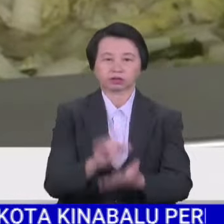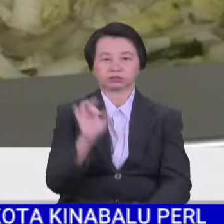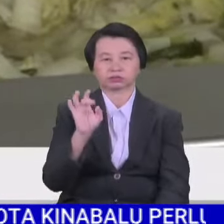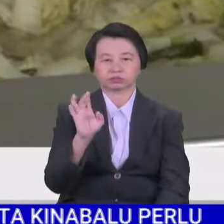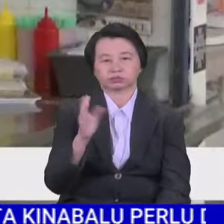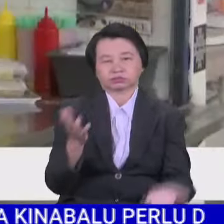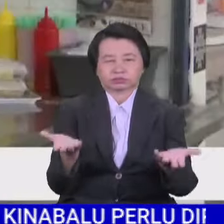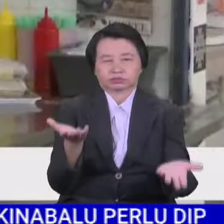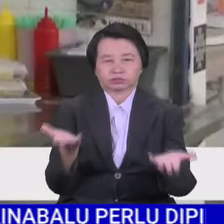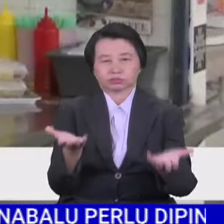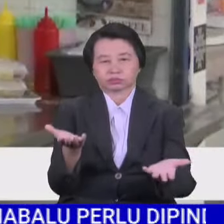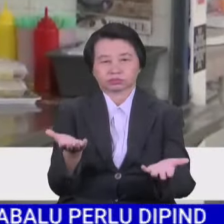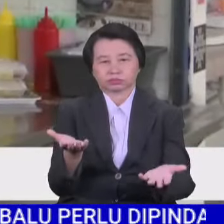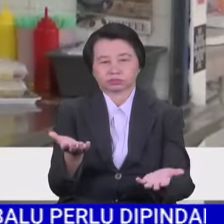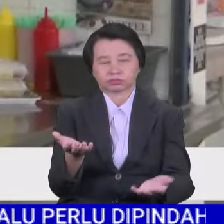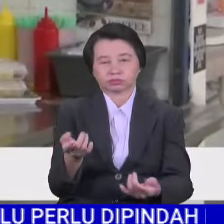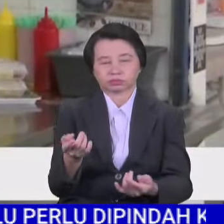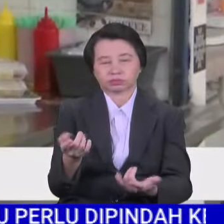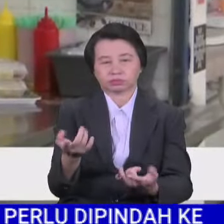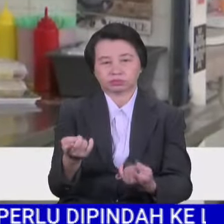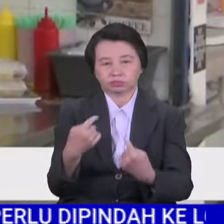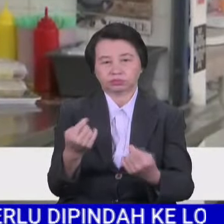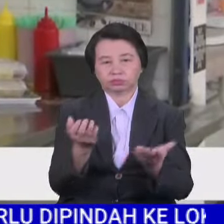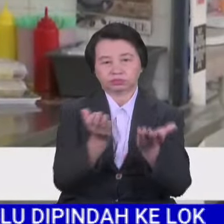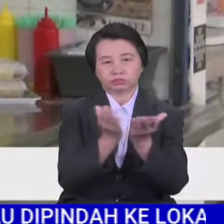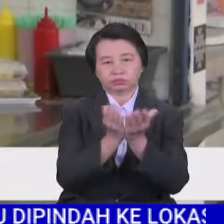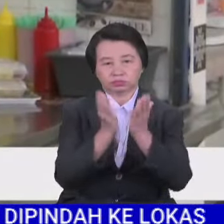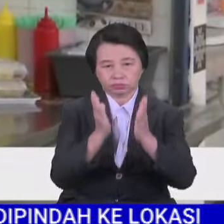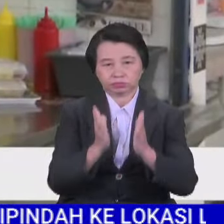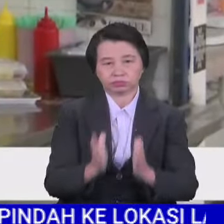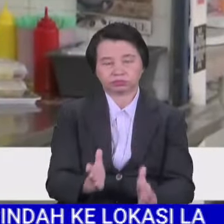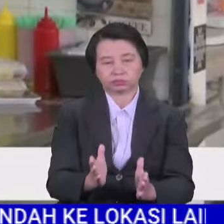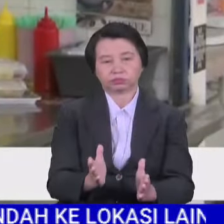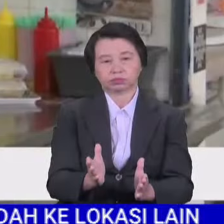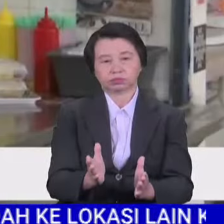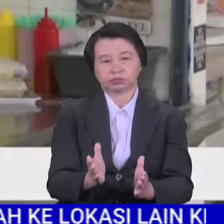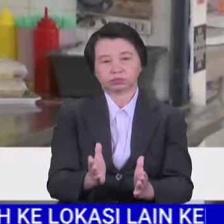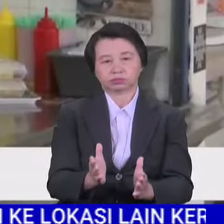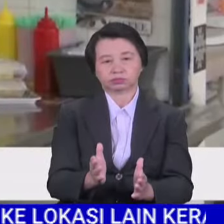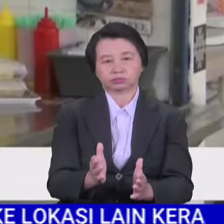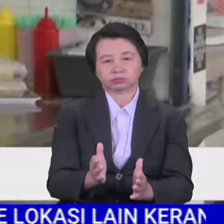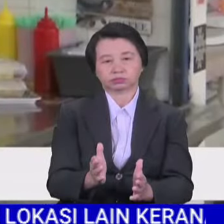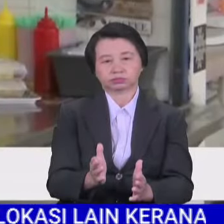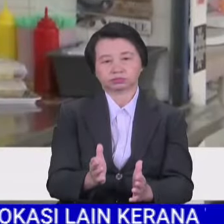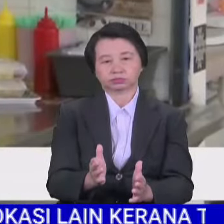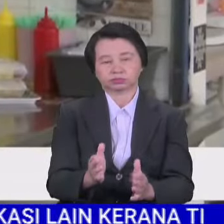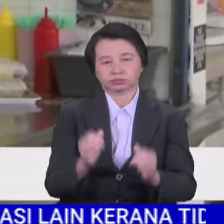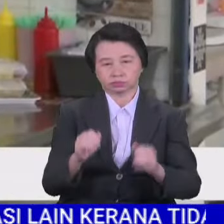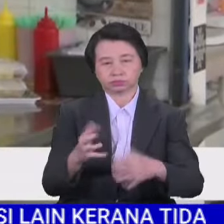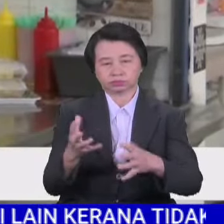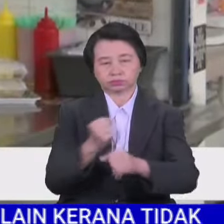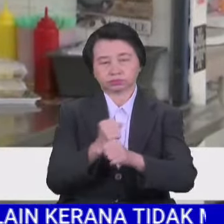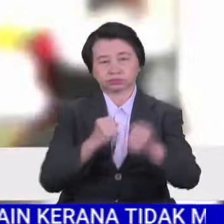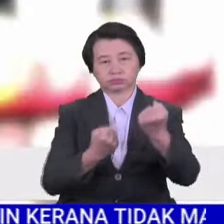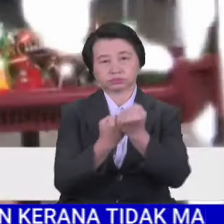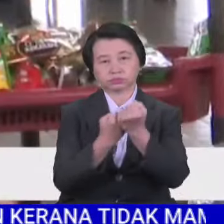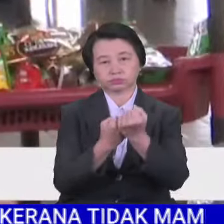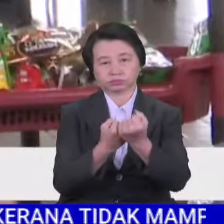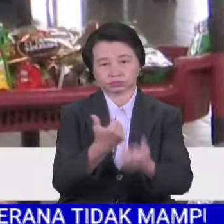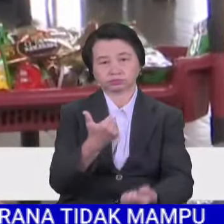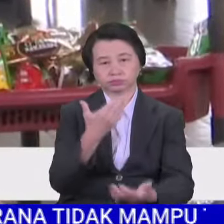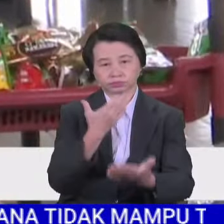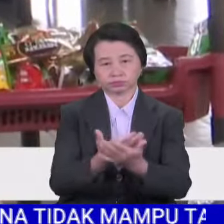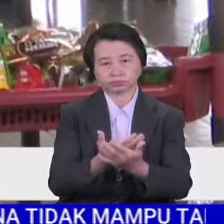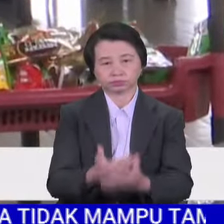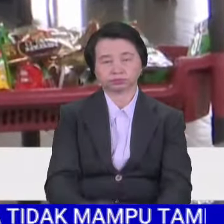mungkin afkab mungkin reaksi daripada pelajar dapat sokongan yang positif lah